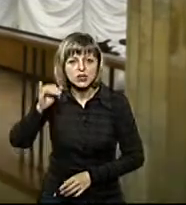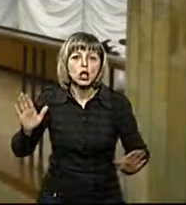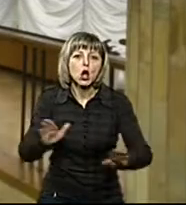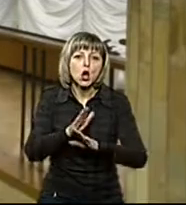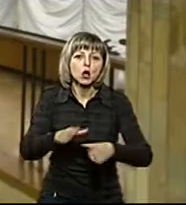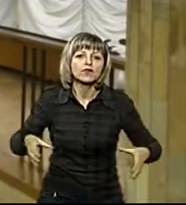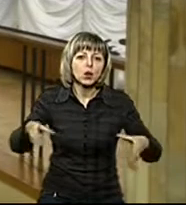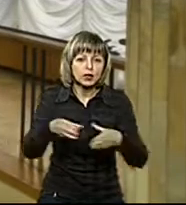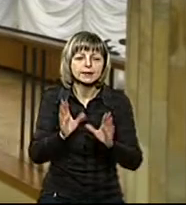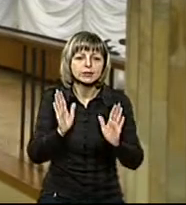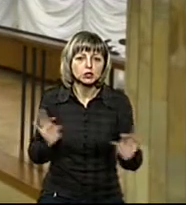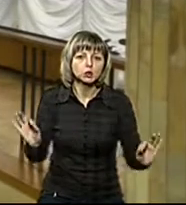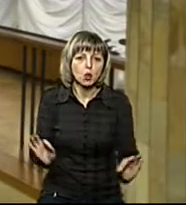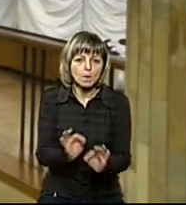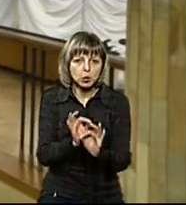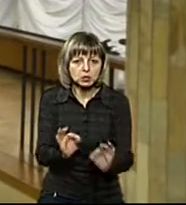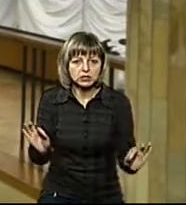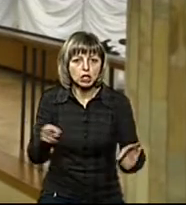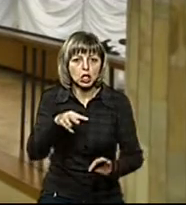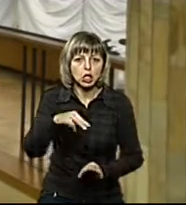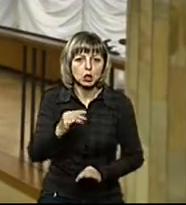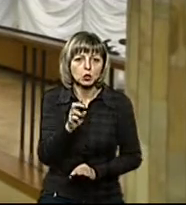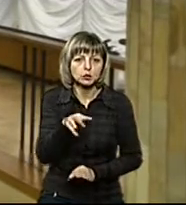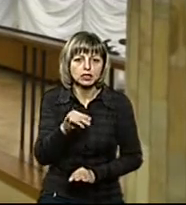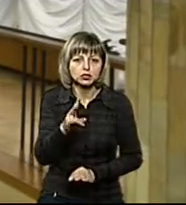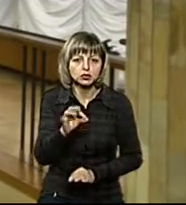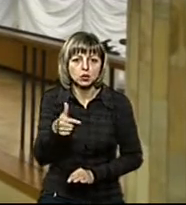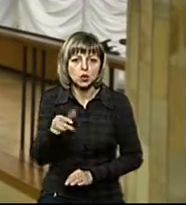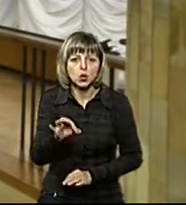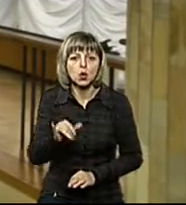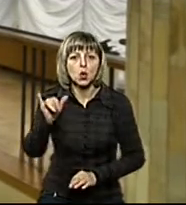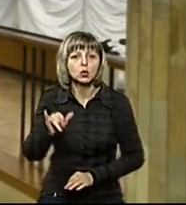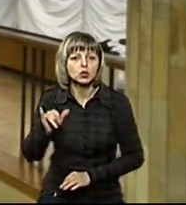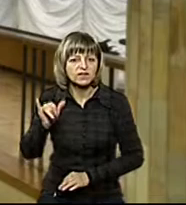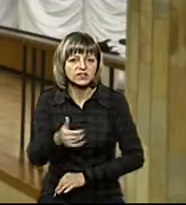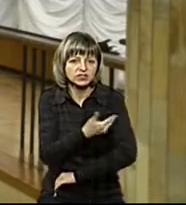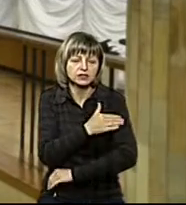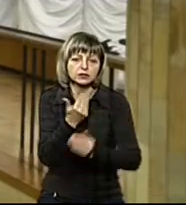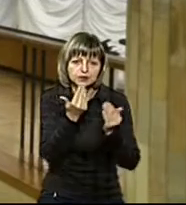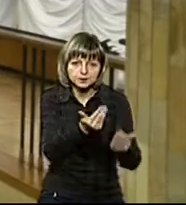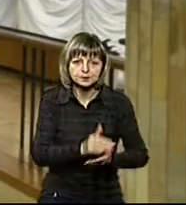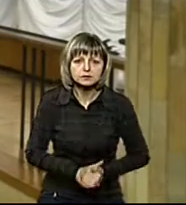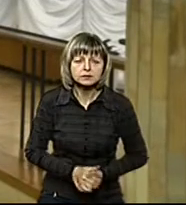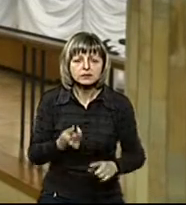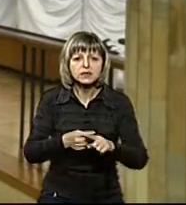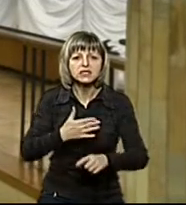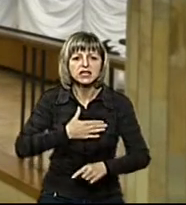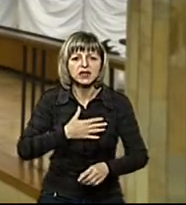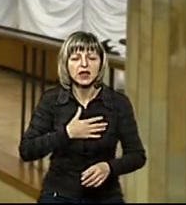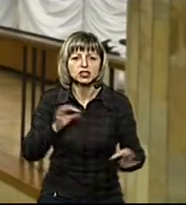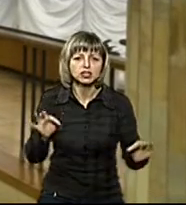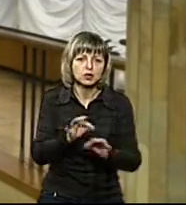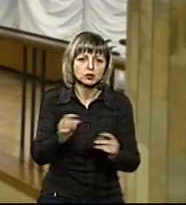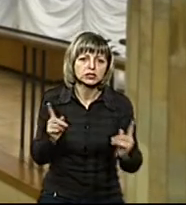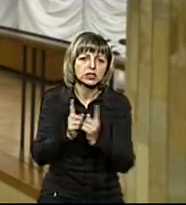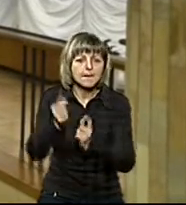колективу Інституту музики Люблінського університету Марії Кюрі Складовської. Тобто наші музичні діалоги пам'яті